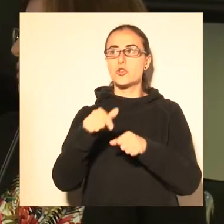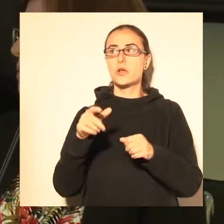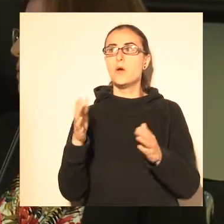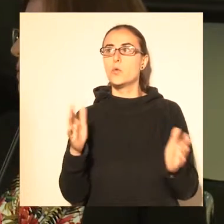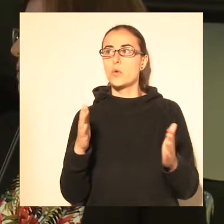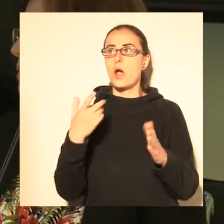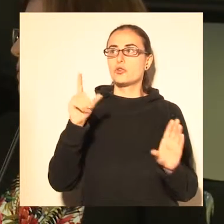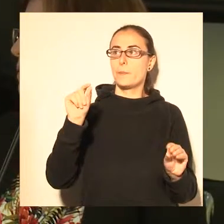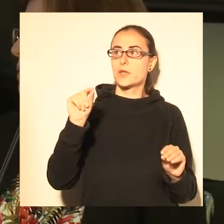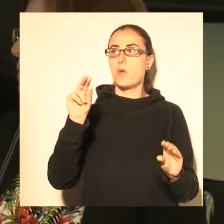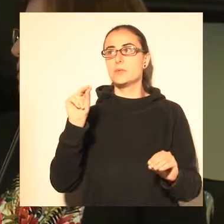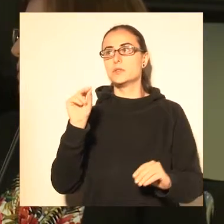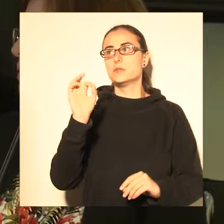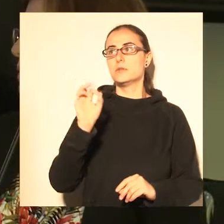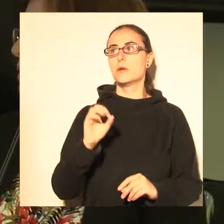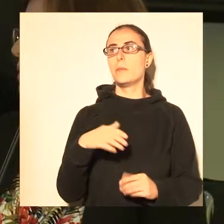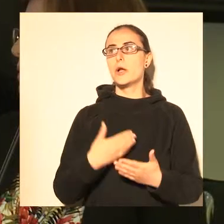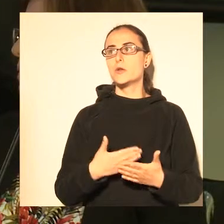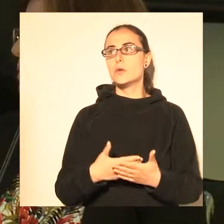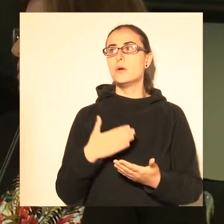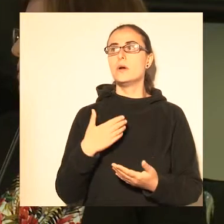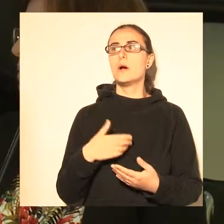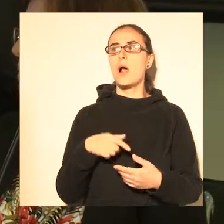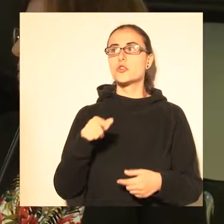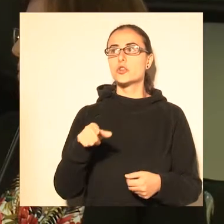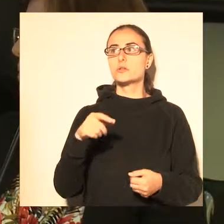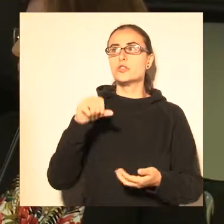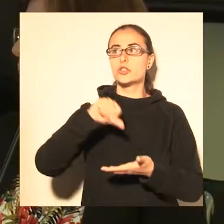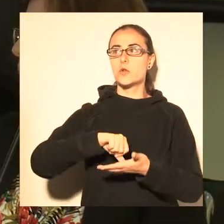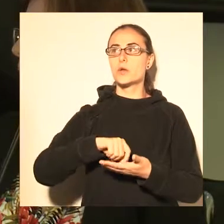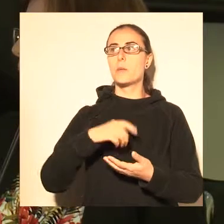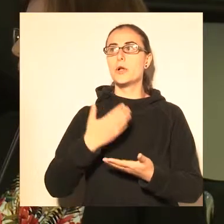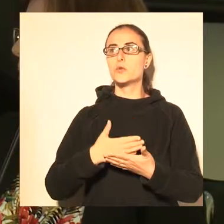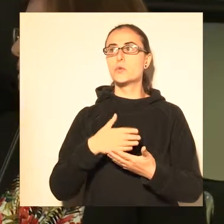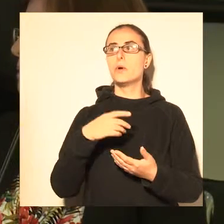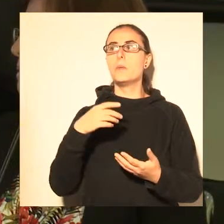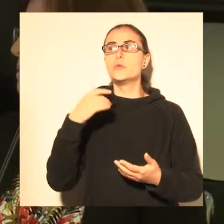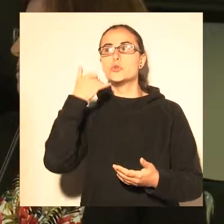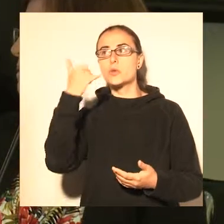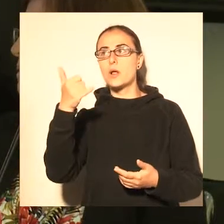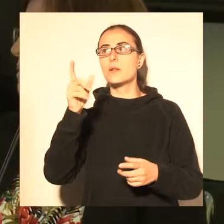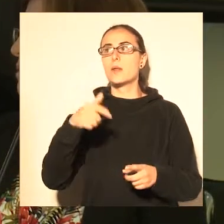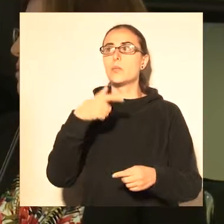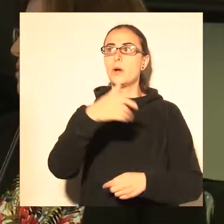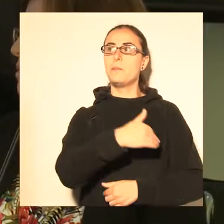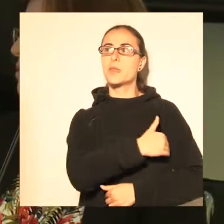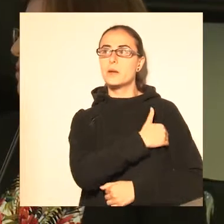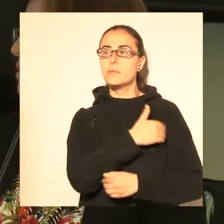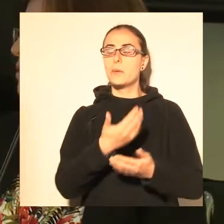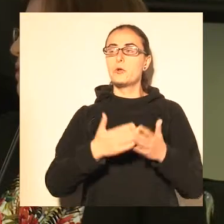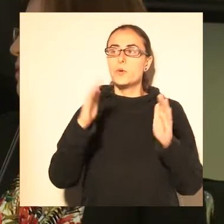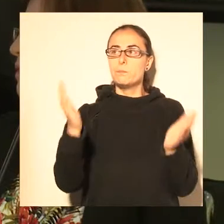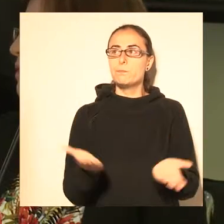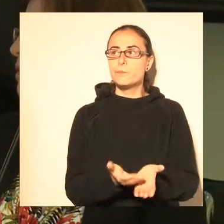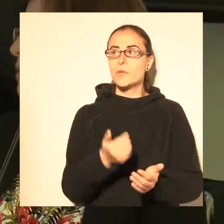astăzi undeva la 7 10 minute și îmi cer scuze pentru că de azi dimineața la 5:00 mi a sunat alarma pe telefon că mi a scăzut temperatura